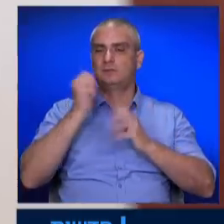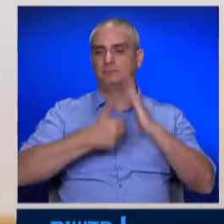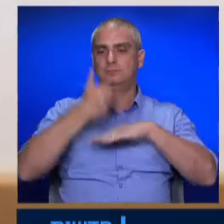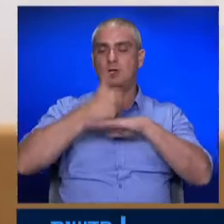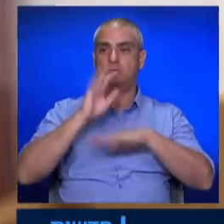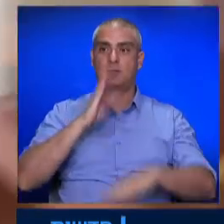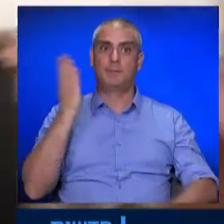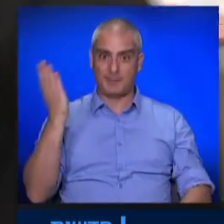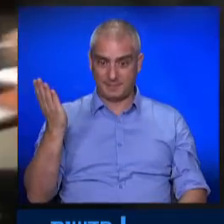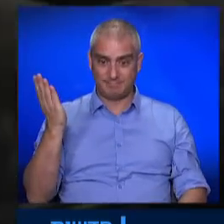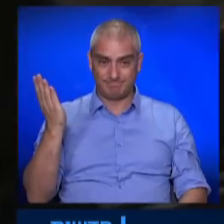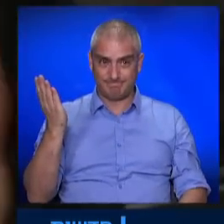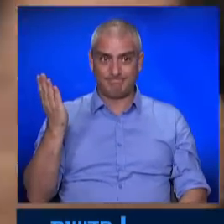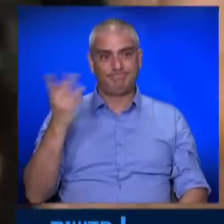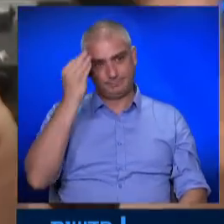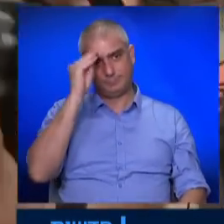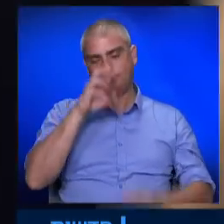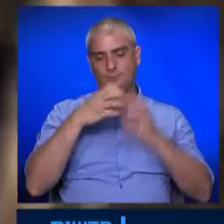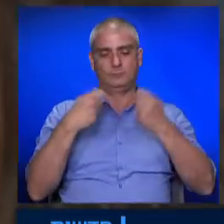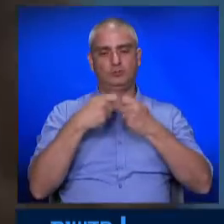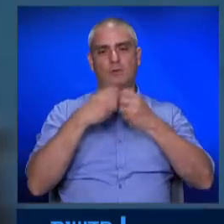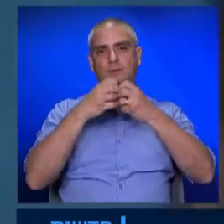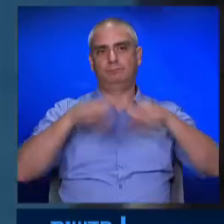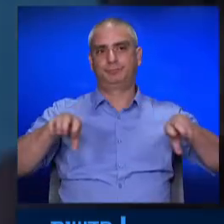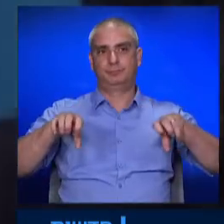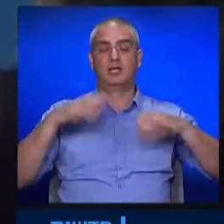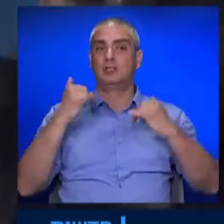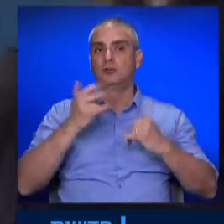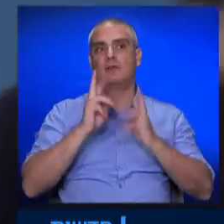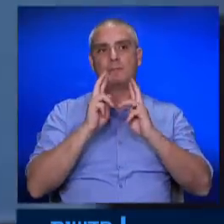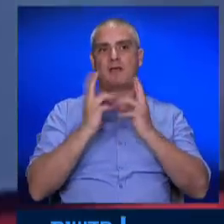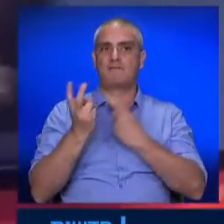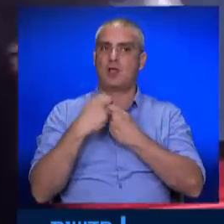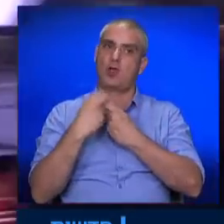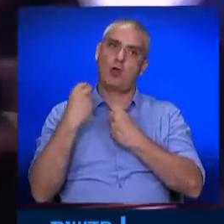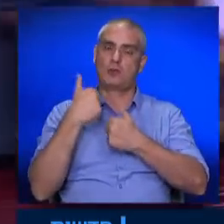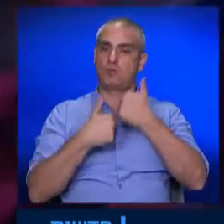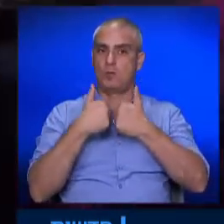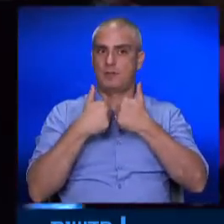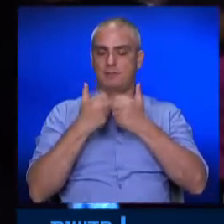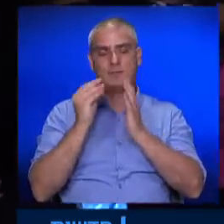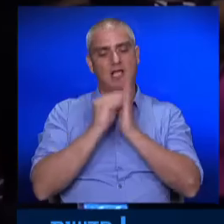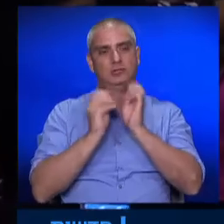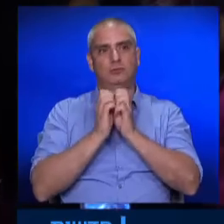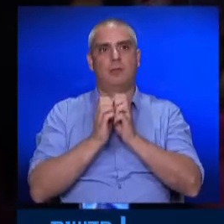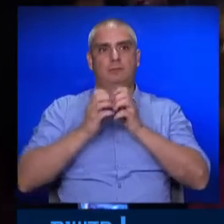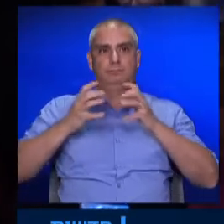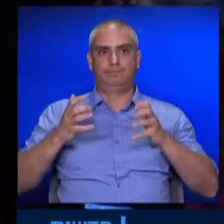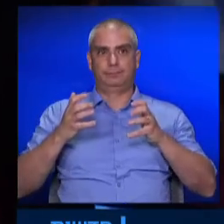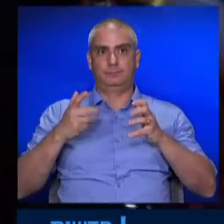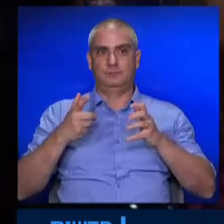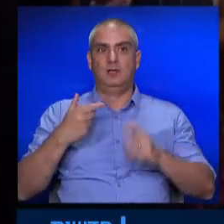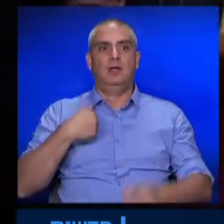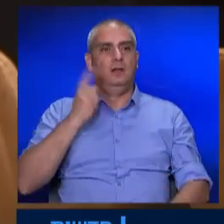בראשות נתניהו, והודיעה על פירוק השותפות. כעת היא מקווה לצרף עוד מועמדים ולאבות את רשימתה. אנחנו